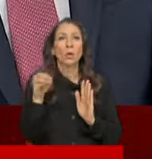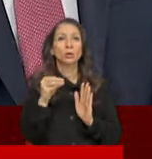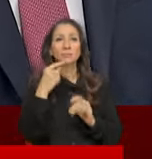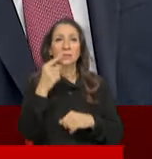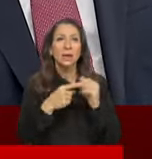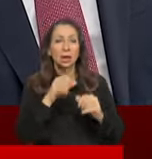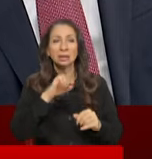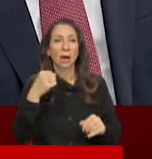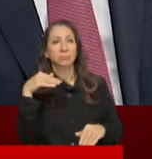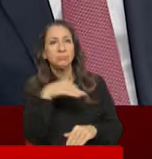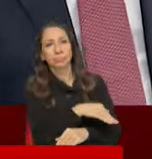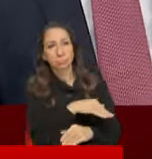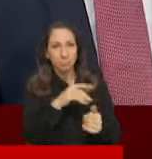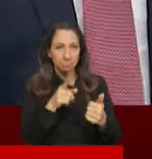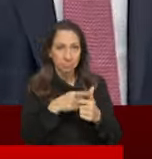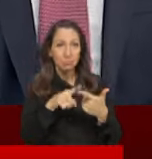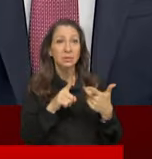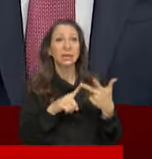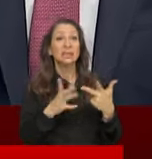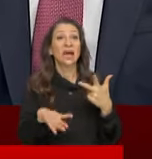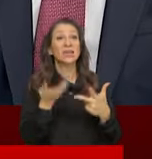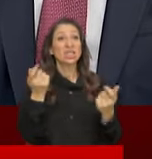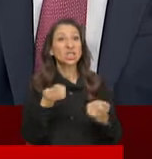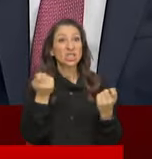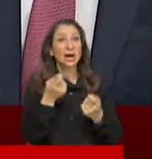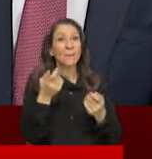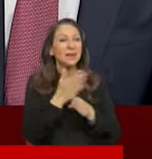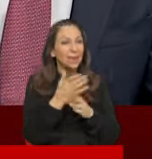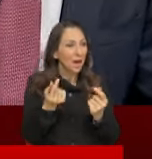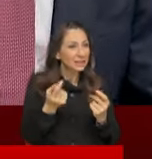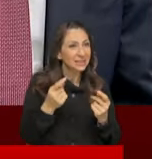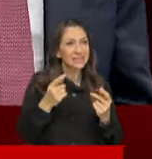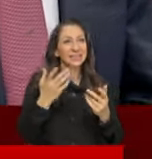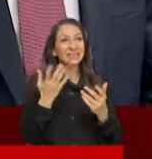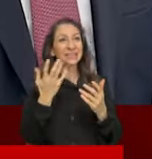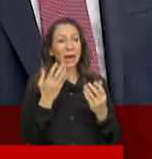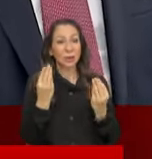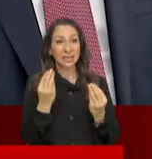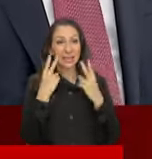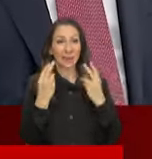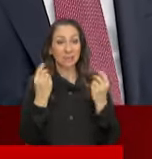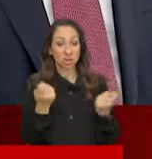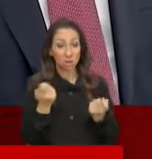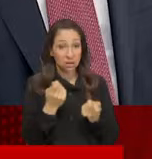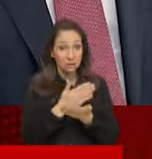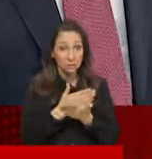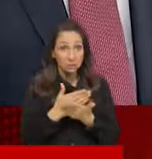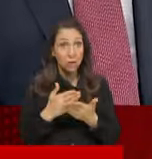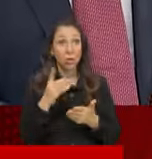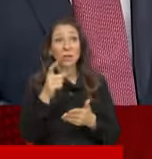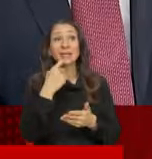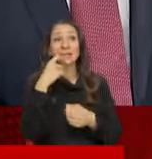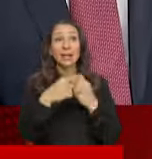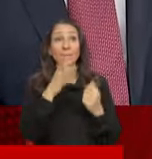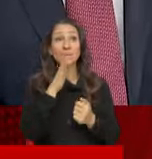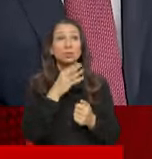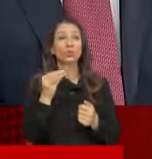kasda para kalmasını sağladık daha fazla iş yapıp daha az malzeme kullanarak daha rantable bir iş ve işlem yaparak oradan yılda 500